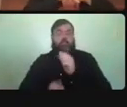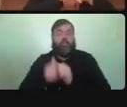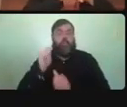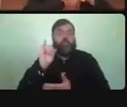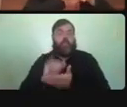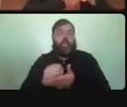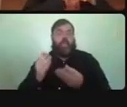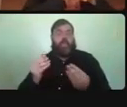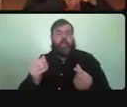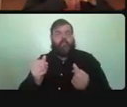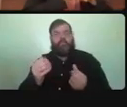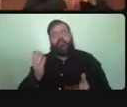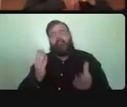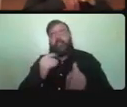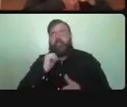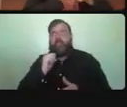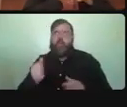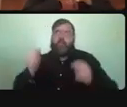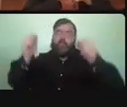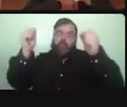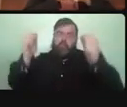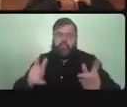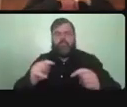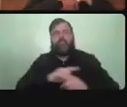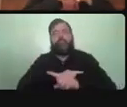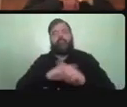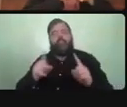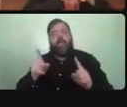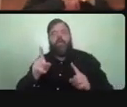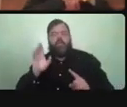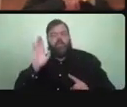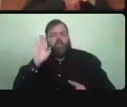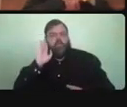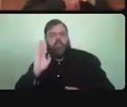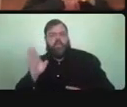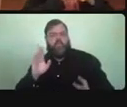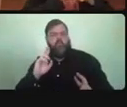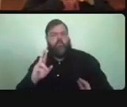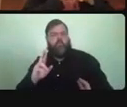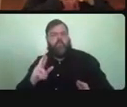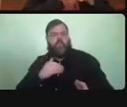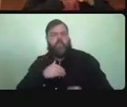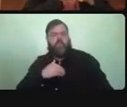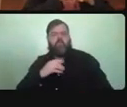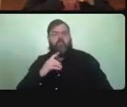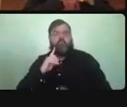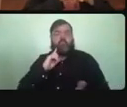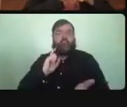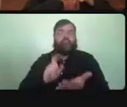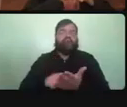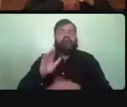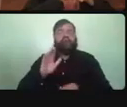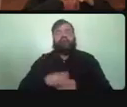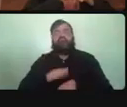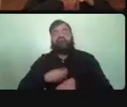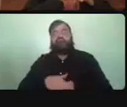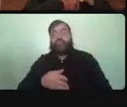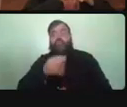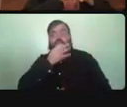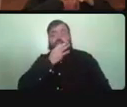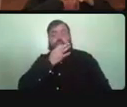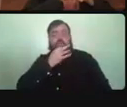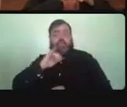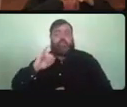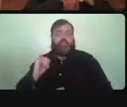Na kwa kweli ni muhimu kuwa tuhakikishe kuwa tunajaribu kutumia kila sehemu